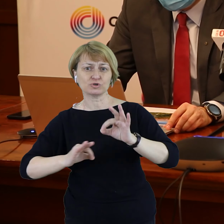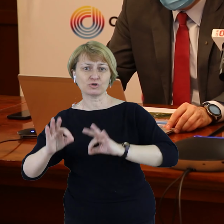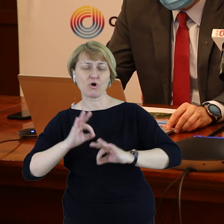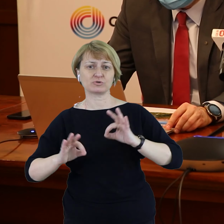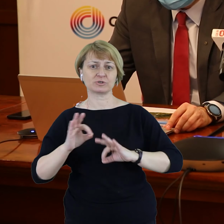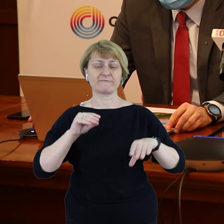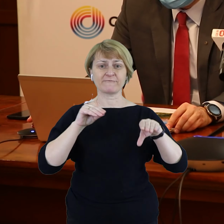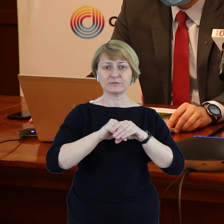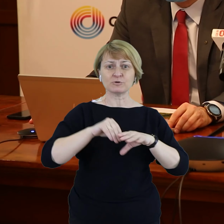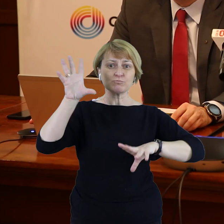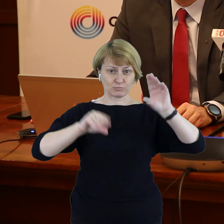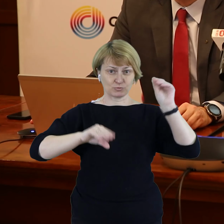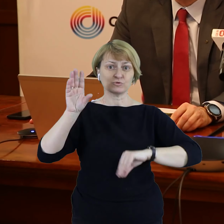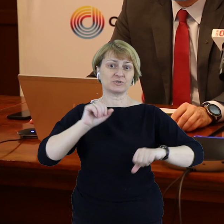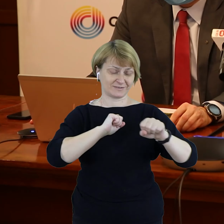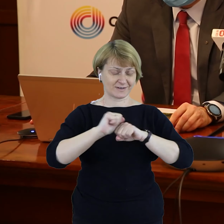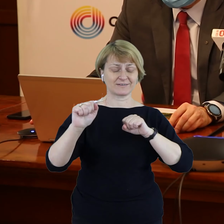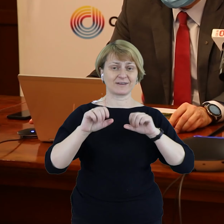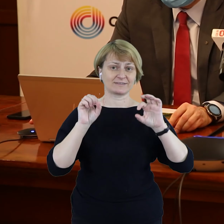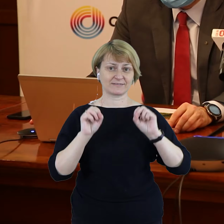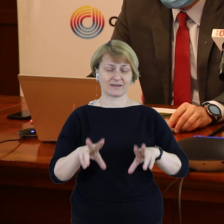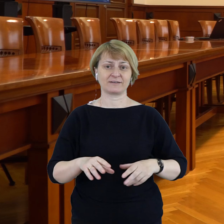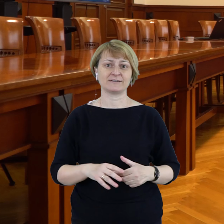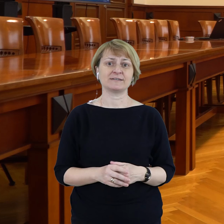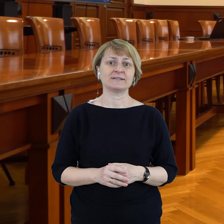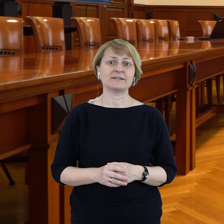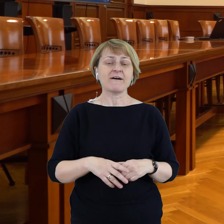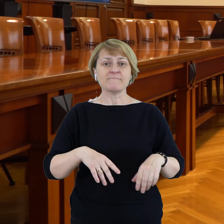oszczędności, które się w tym budżecie miasta pojawiły.